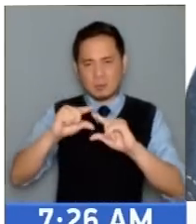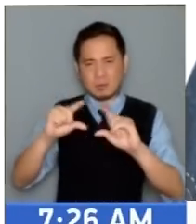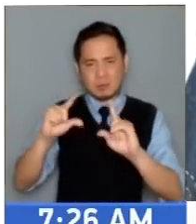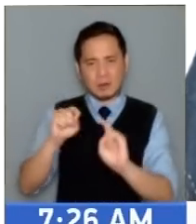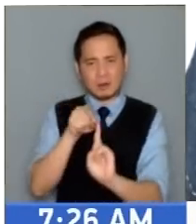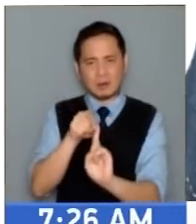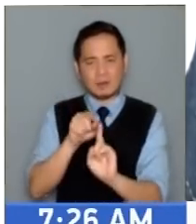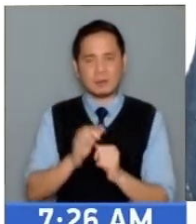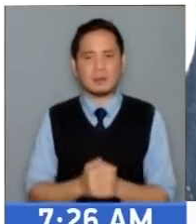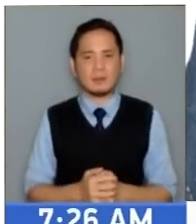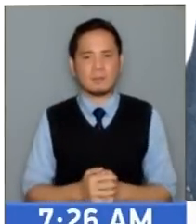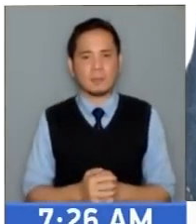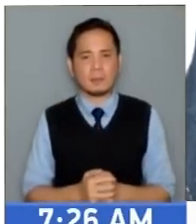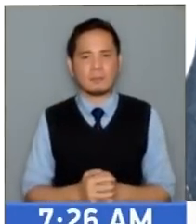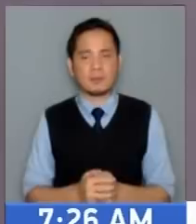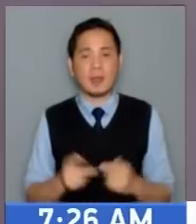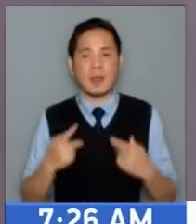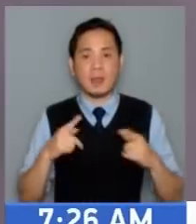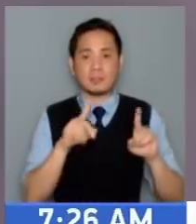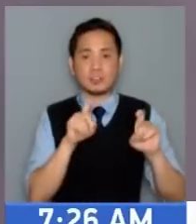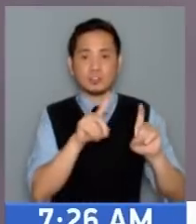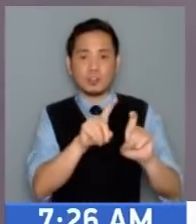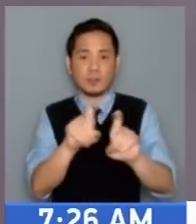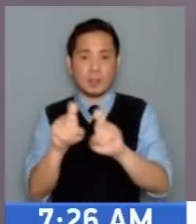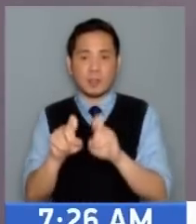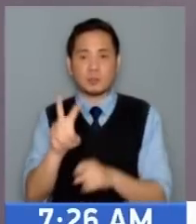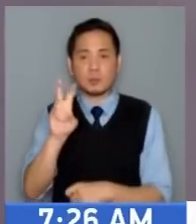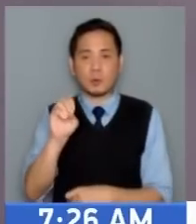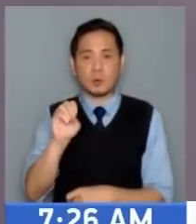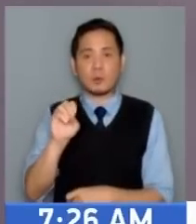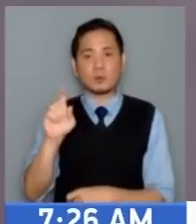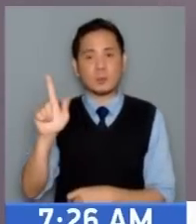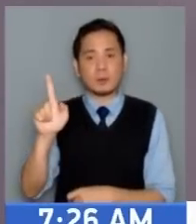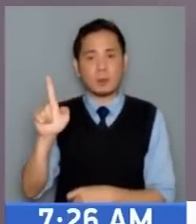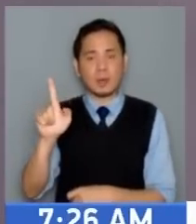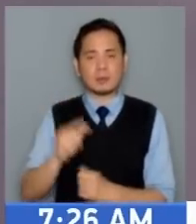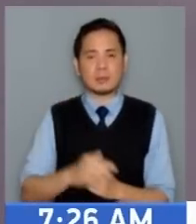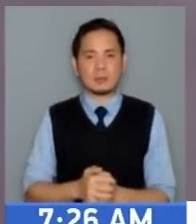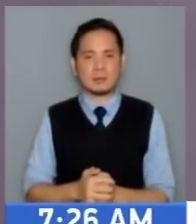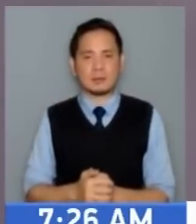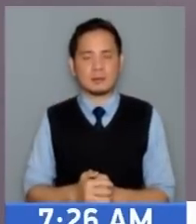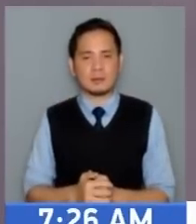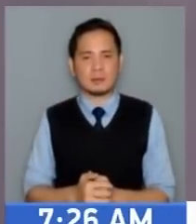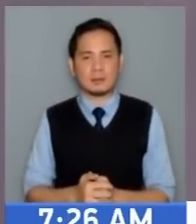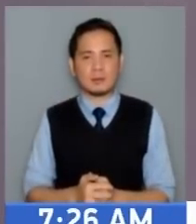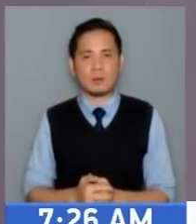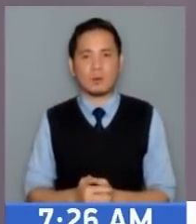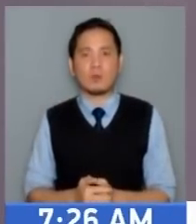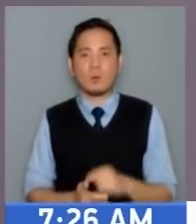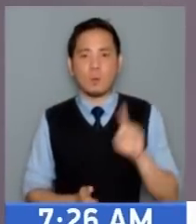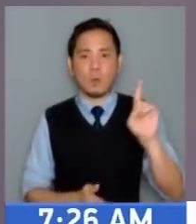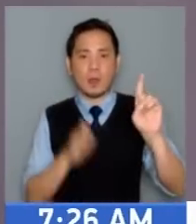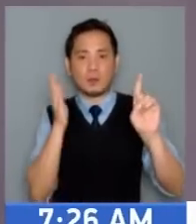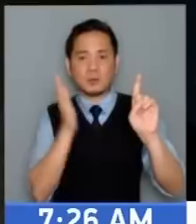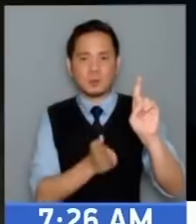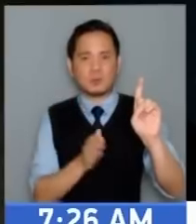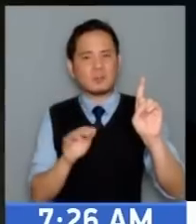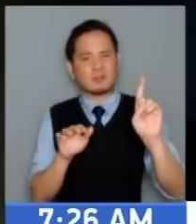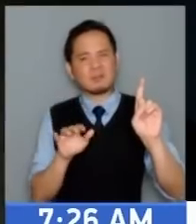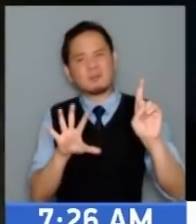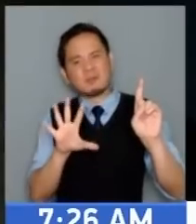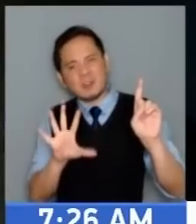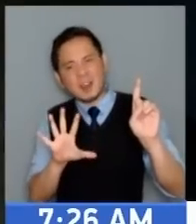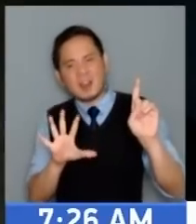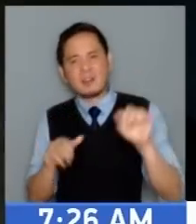Tobacco Survey o GATS noong 2021, isa na lang sa bawat 5 Pilipino o kabuuang 15.1 million ang